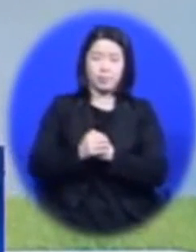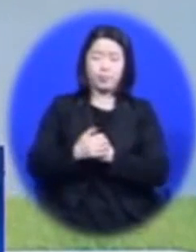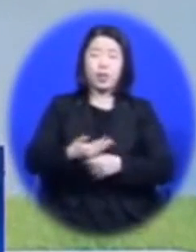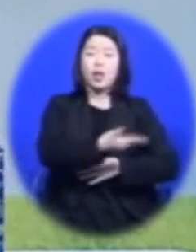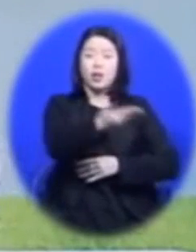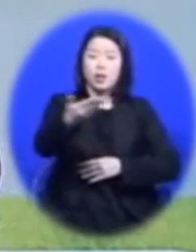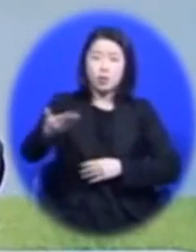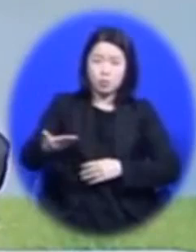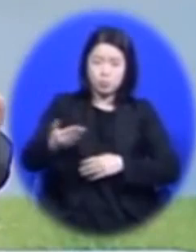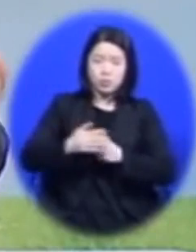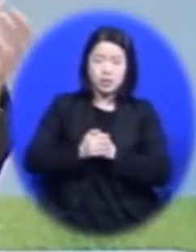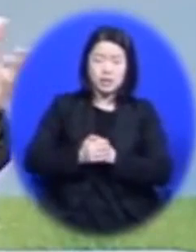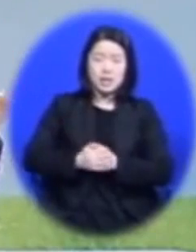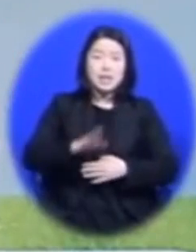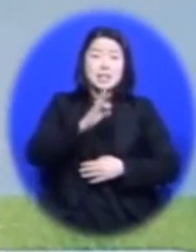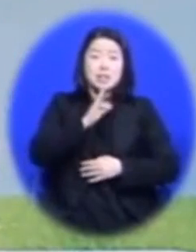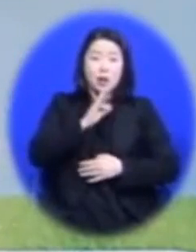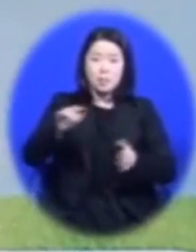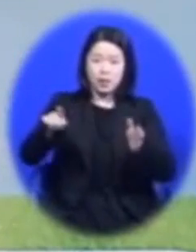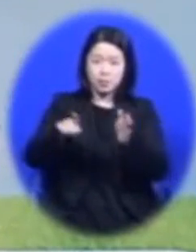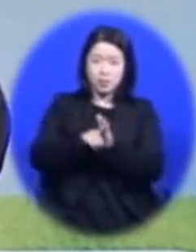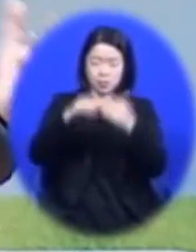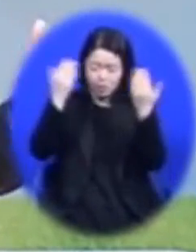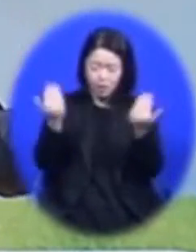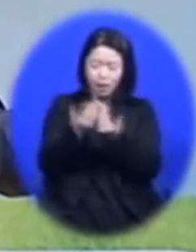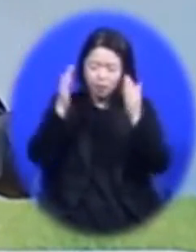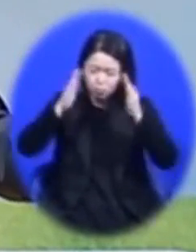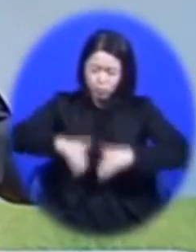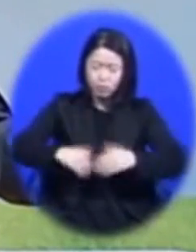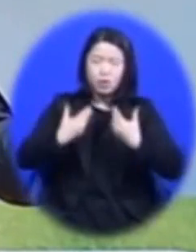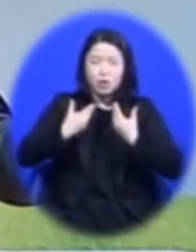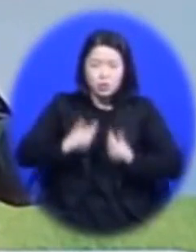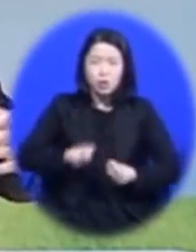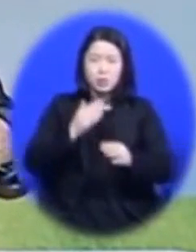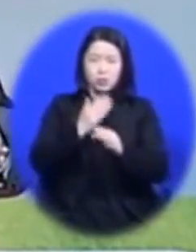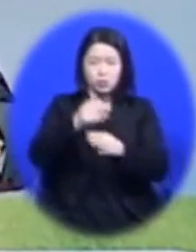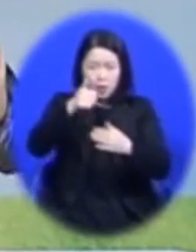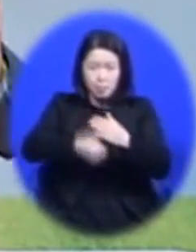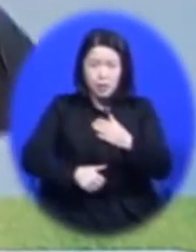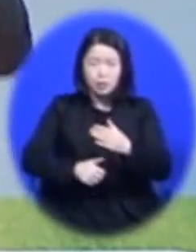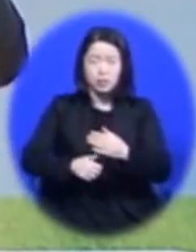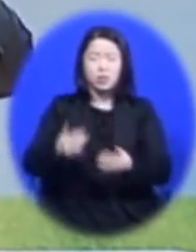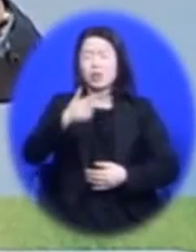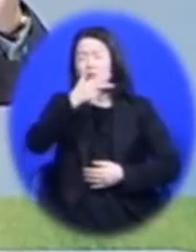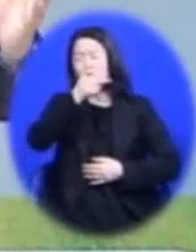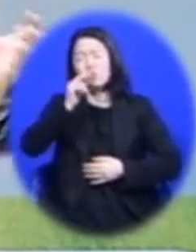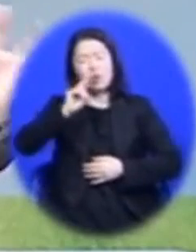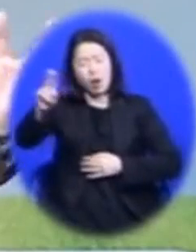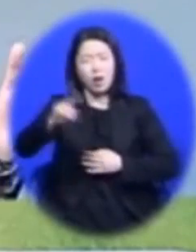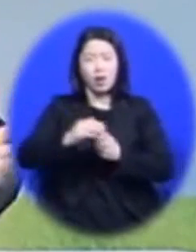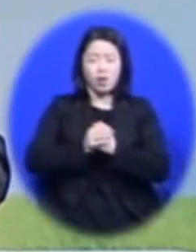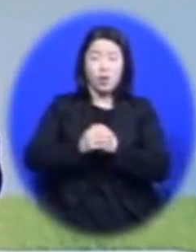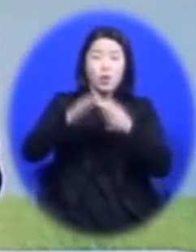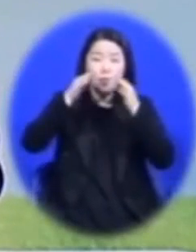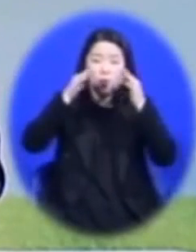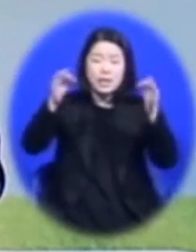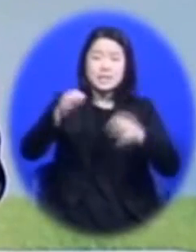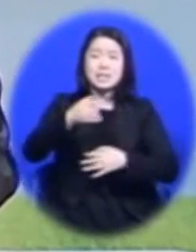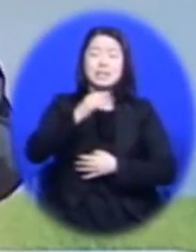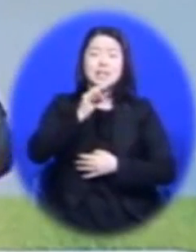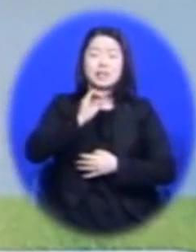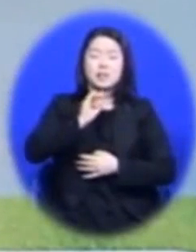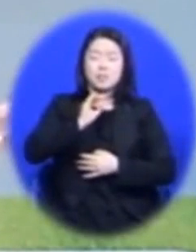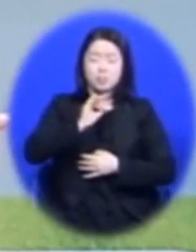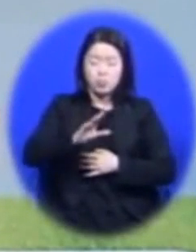여러분이 정말 믿음이 다 무너지고 절망 가운데 빠져서 그냥 주여! 라고 이렇게 외칠 힘밖에 없어요.